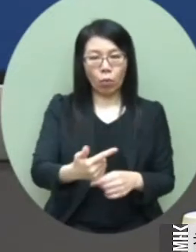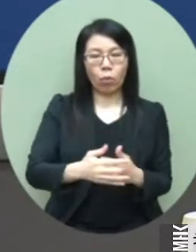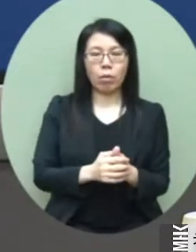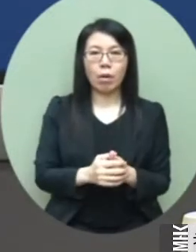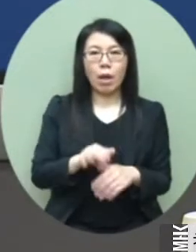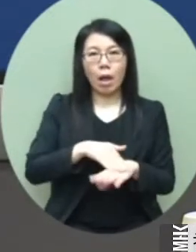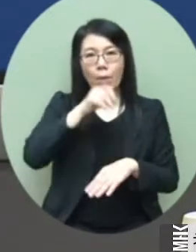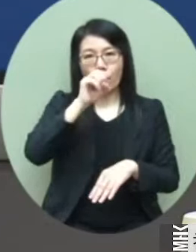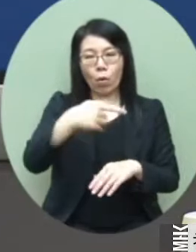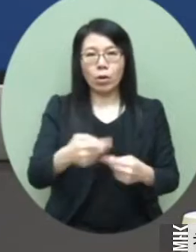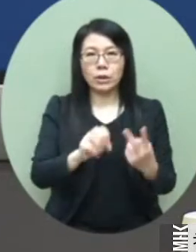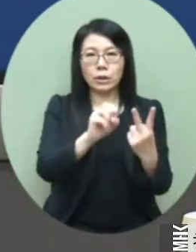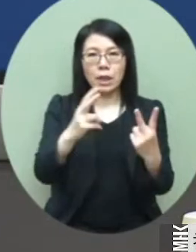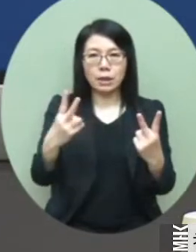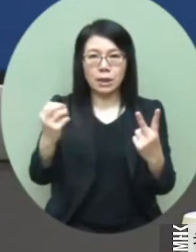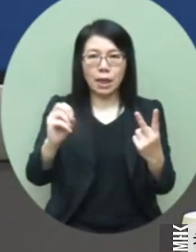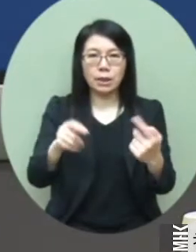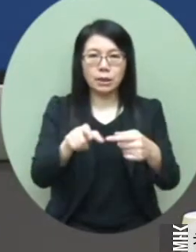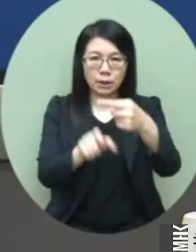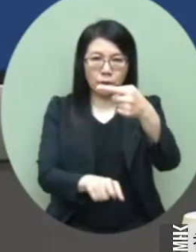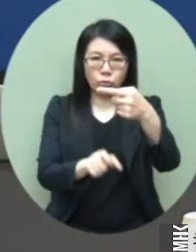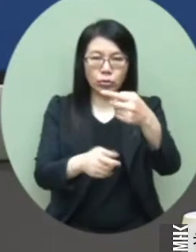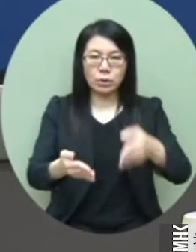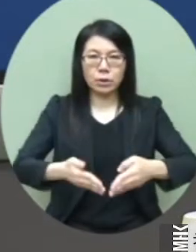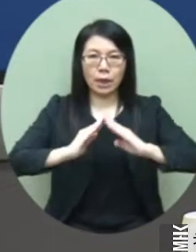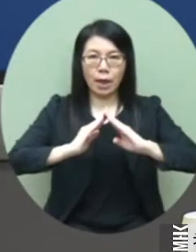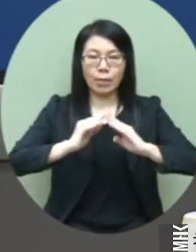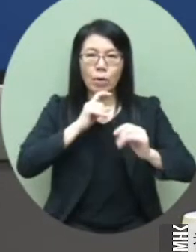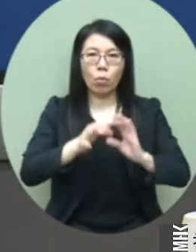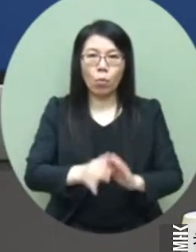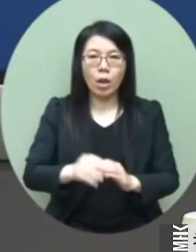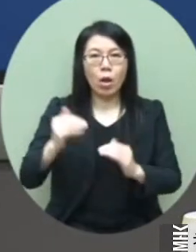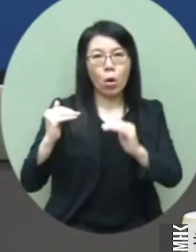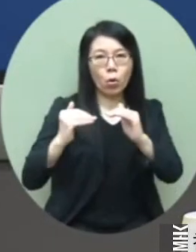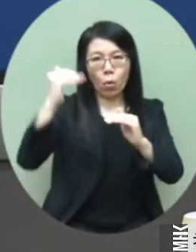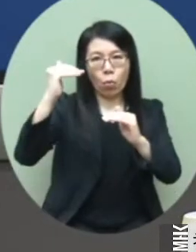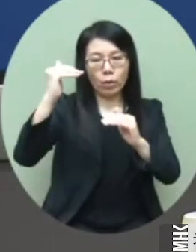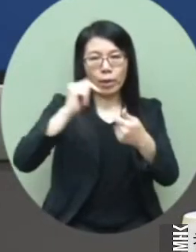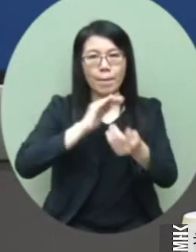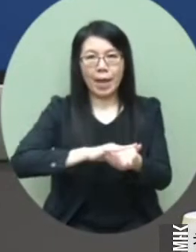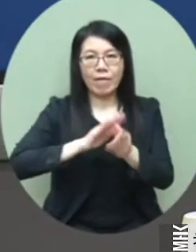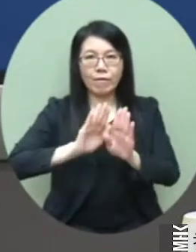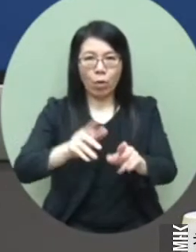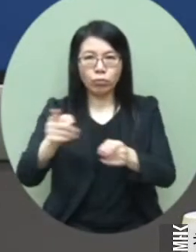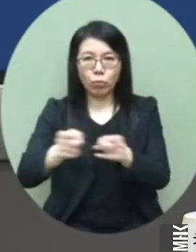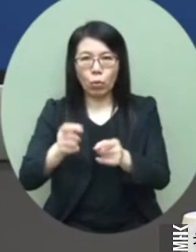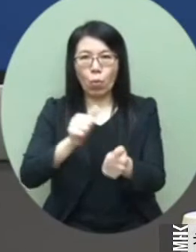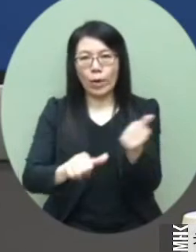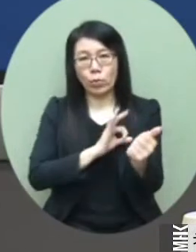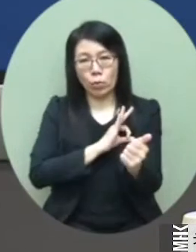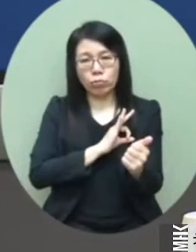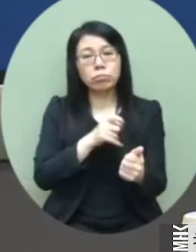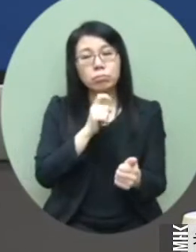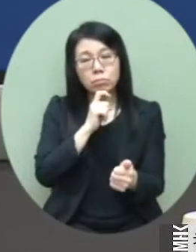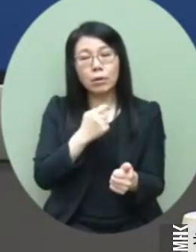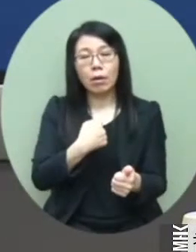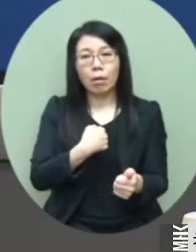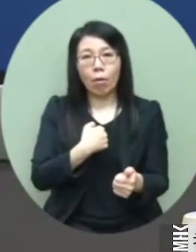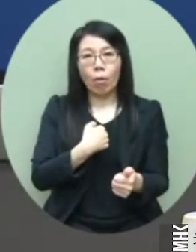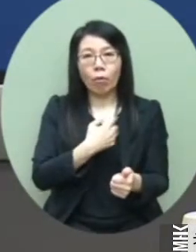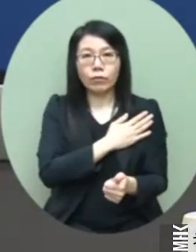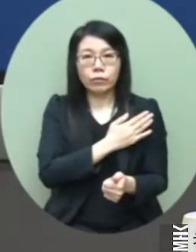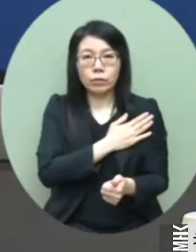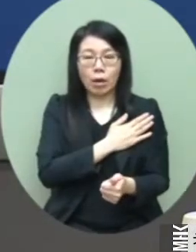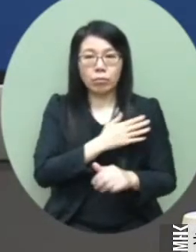我剛才講咧，喺2020年1月，我哋已經成立咗呢個高層次嘅抗疫嘅督導委員會，都係一直由